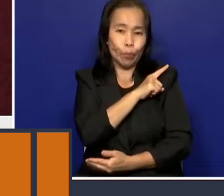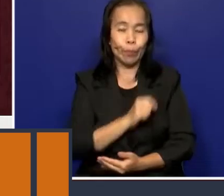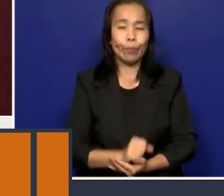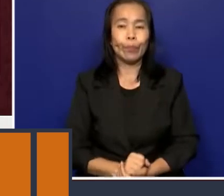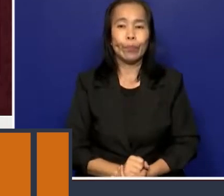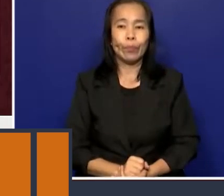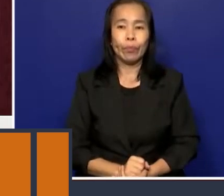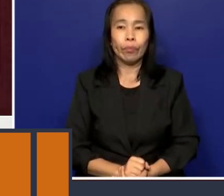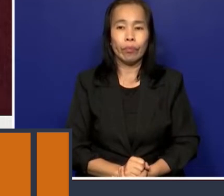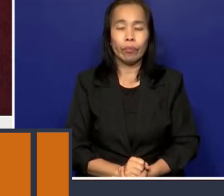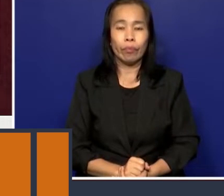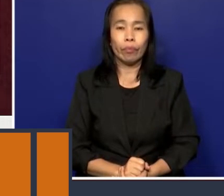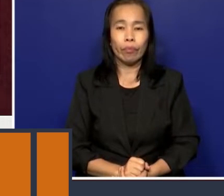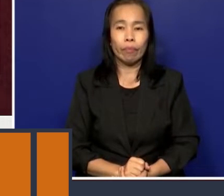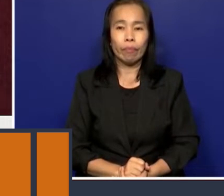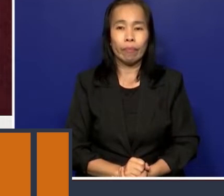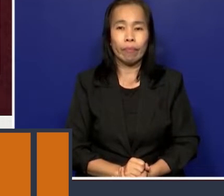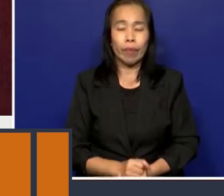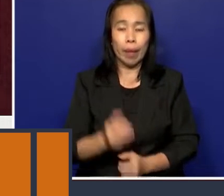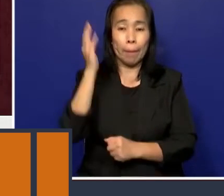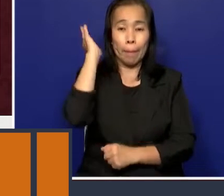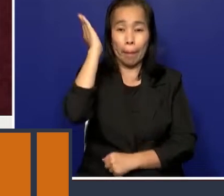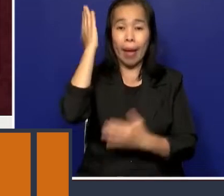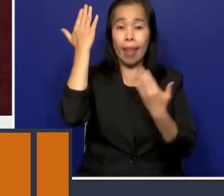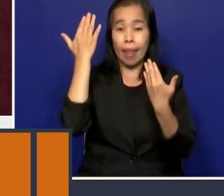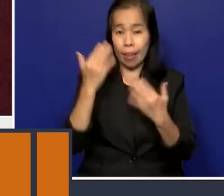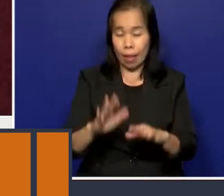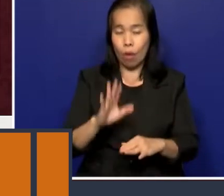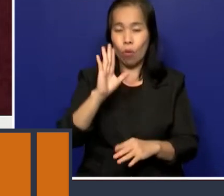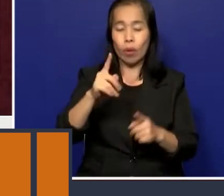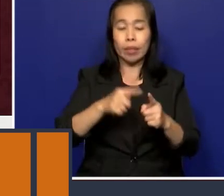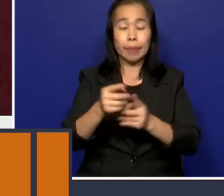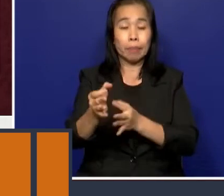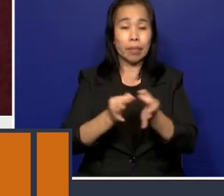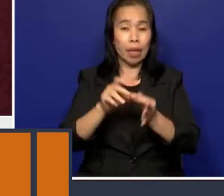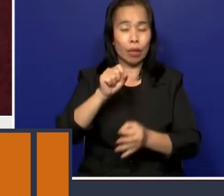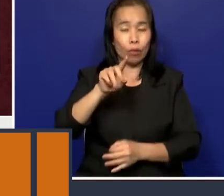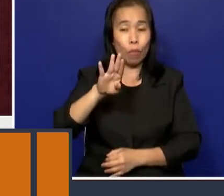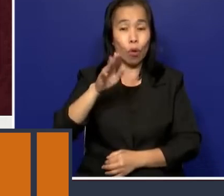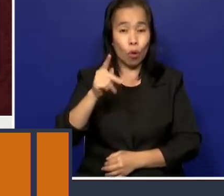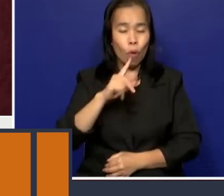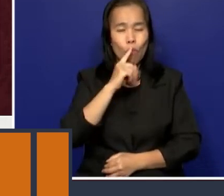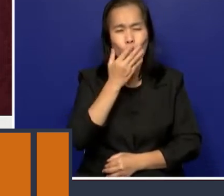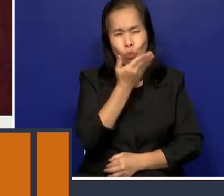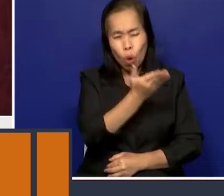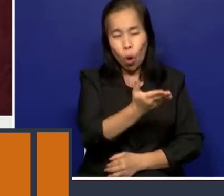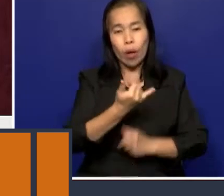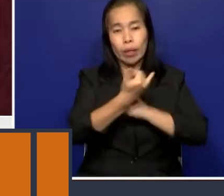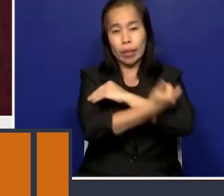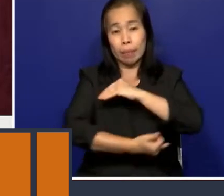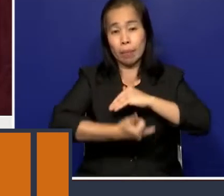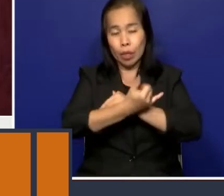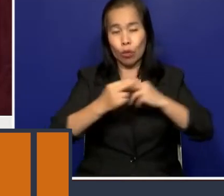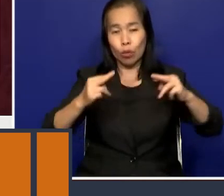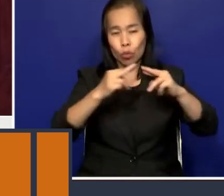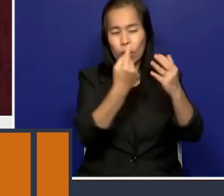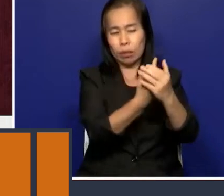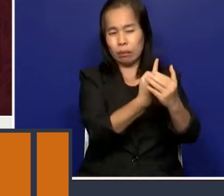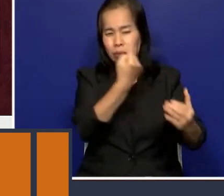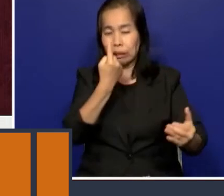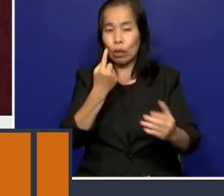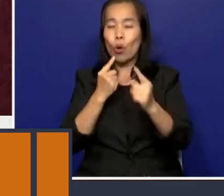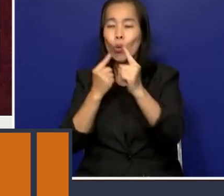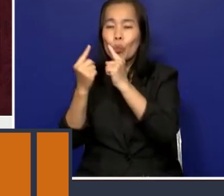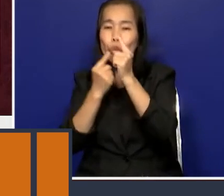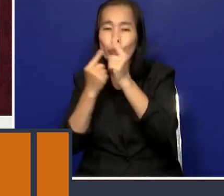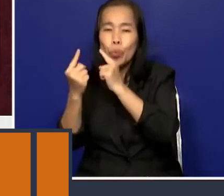จากการทะแลงของที่ปรึษาสอบค. ที่ขอให้กระสวงการตปเทศไปเป็ตัแทนรฐบาใกเจรจาเพื่อ